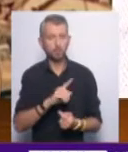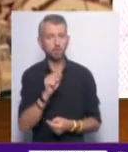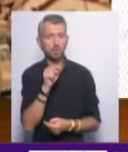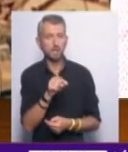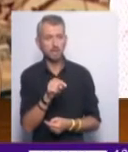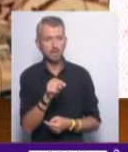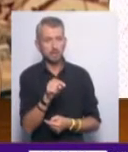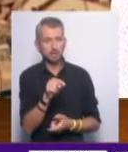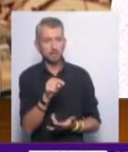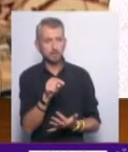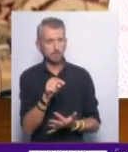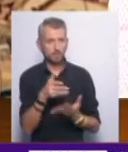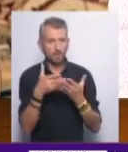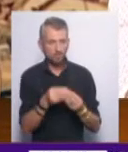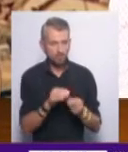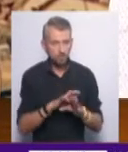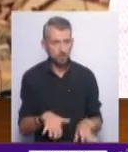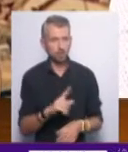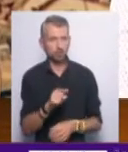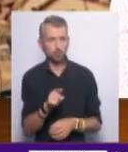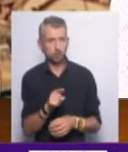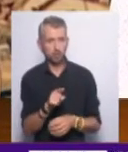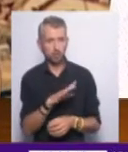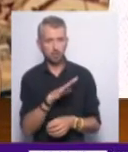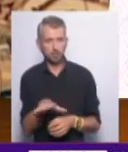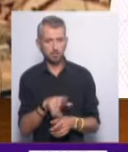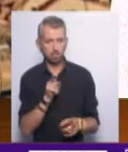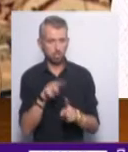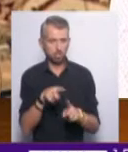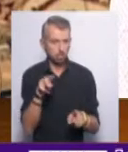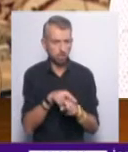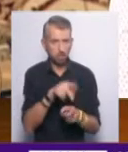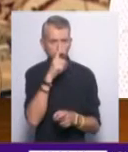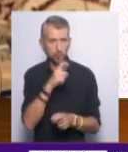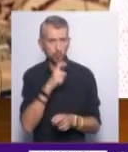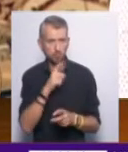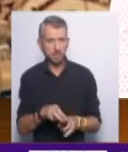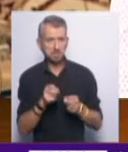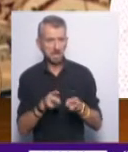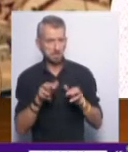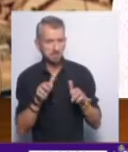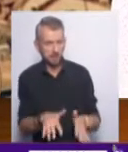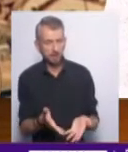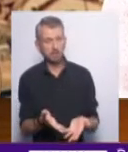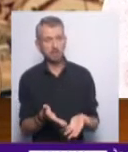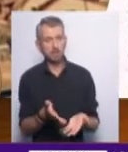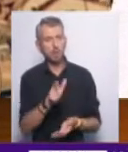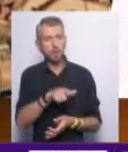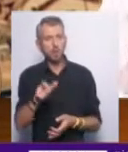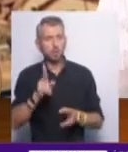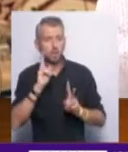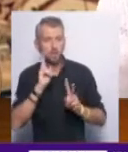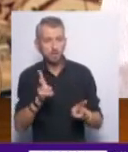не щемили, щоб не обкладали якимись незрозумілими кримінальними справами. Люди не